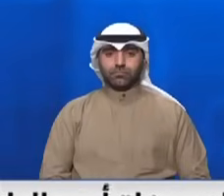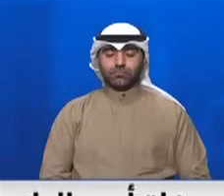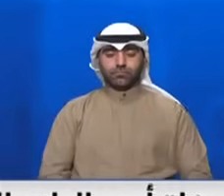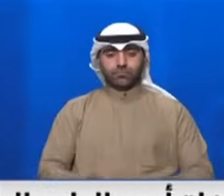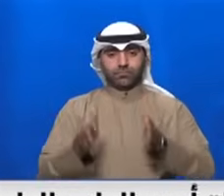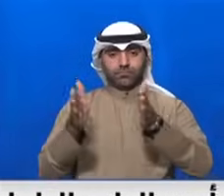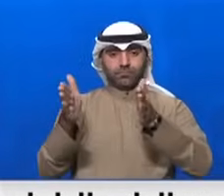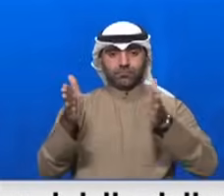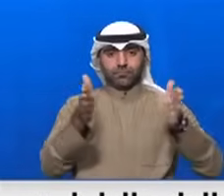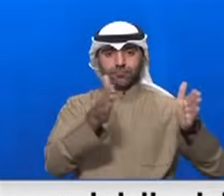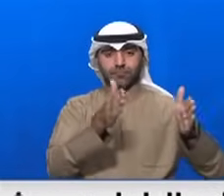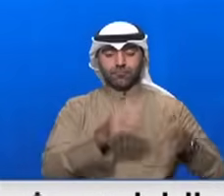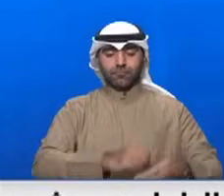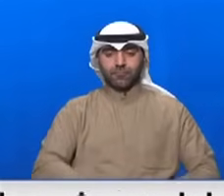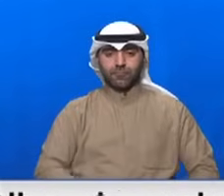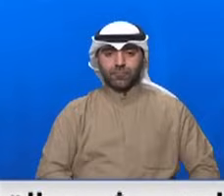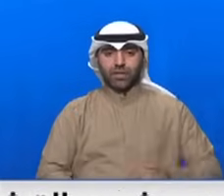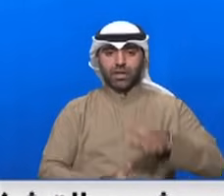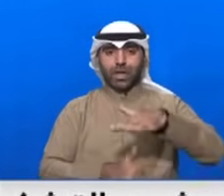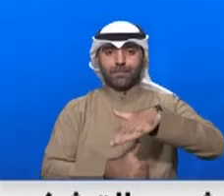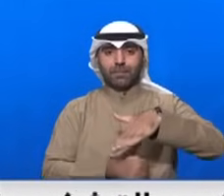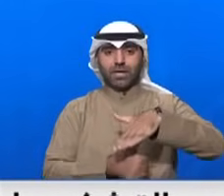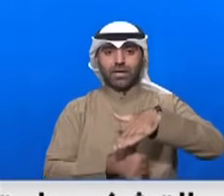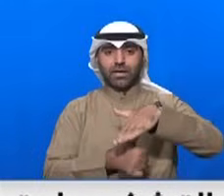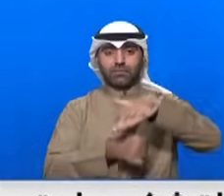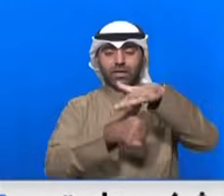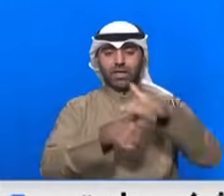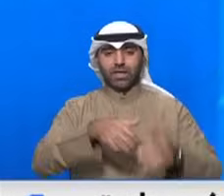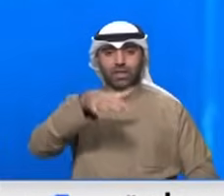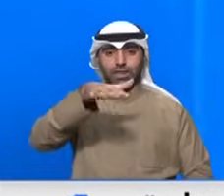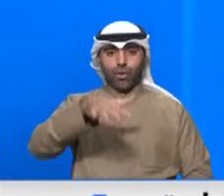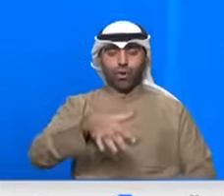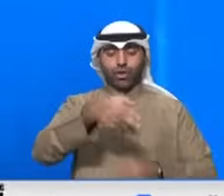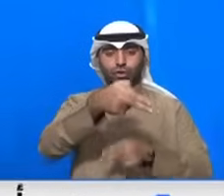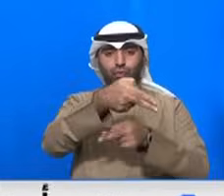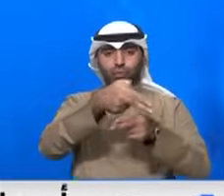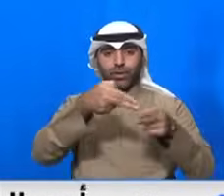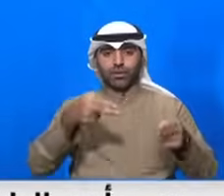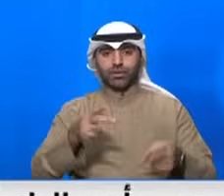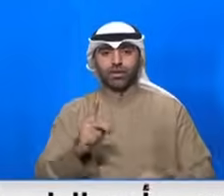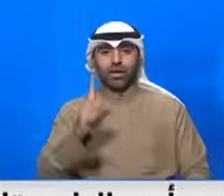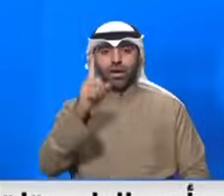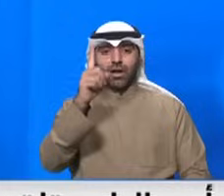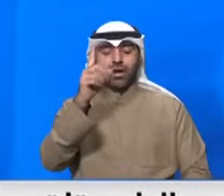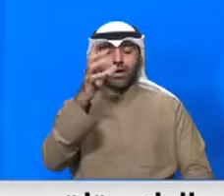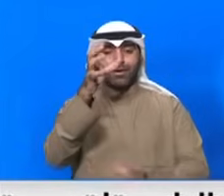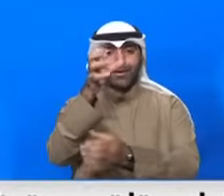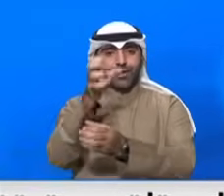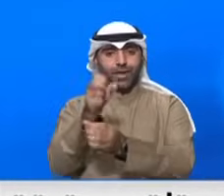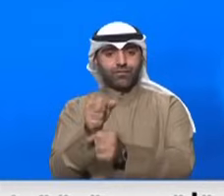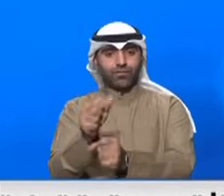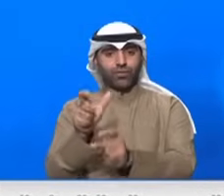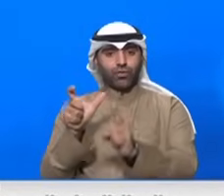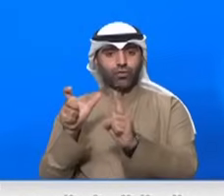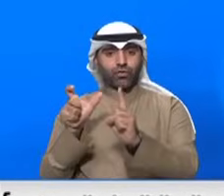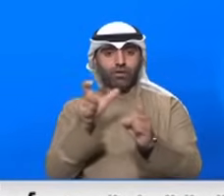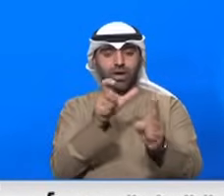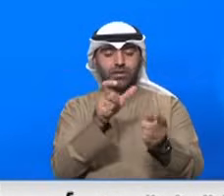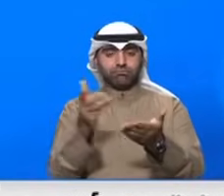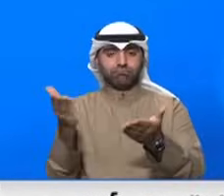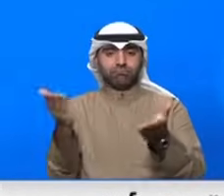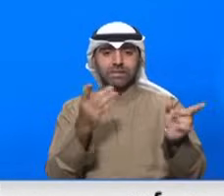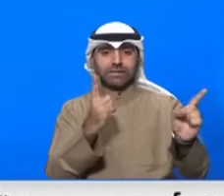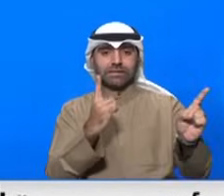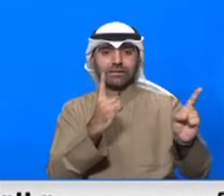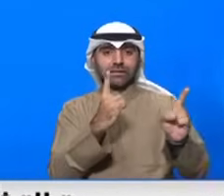استقبل حضره صاحب السمو امير البلاد الشيخ مشعل الاحمد الجابر الصباح حفظه الله ورعاه في المطار الاميري مساء اليوم معالي رئيس